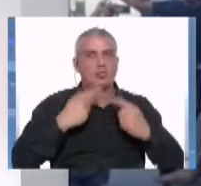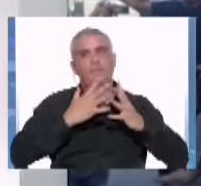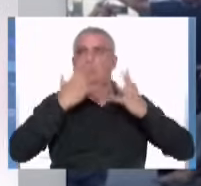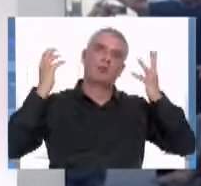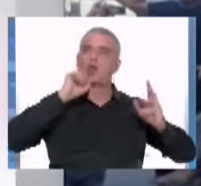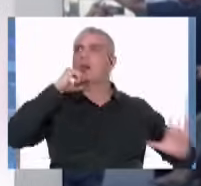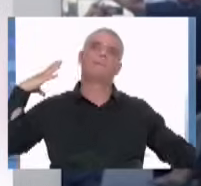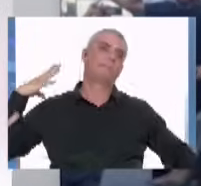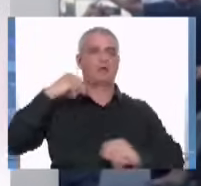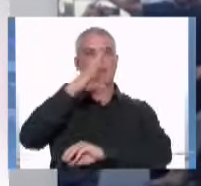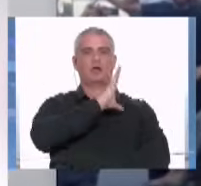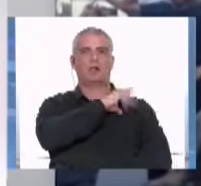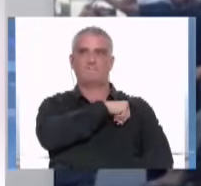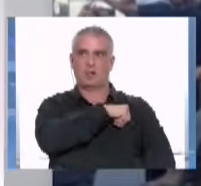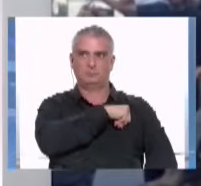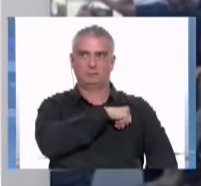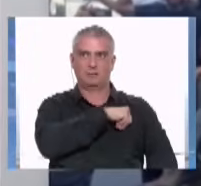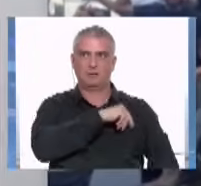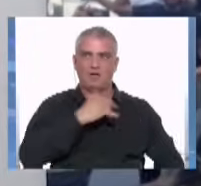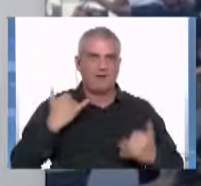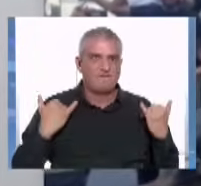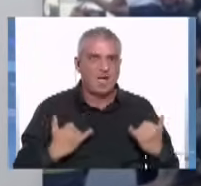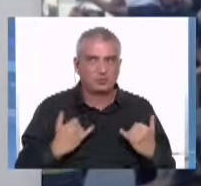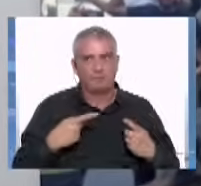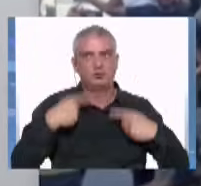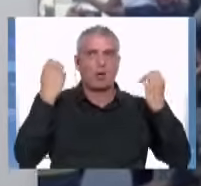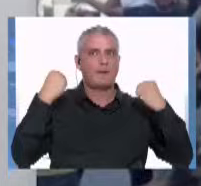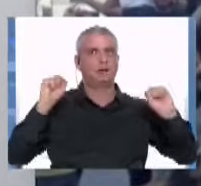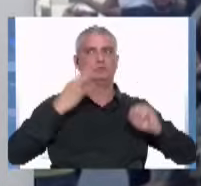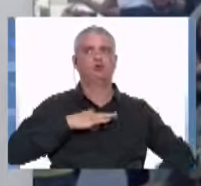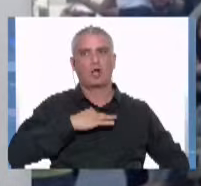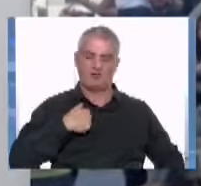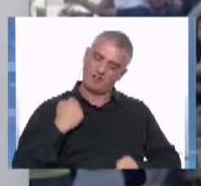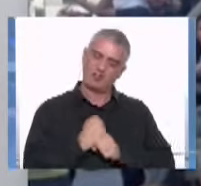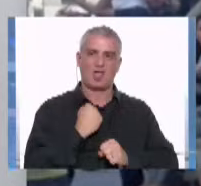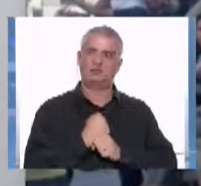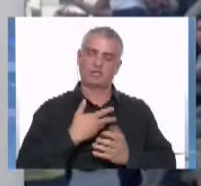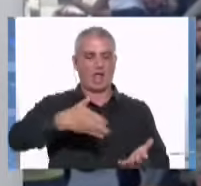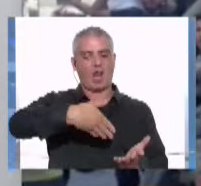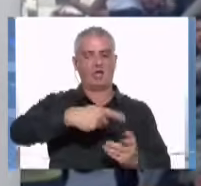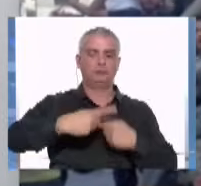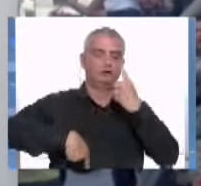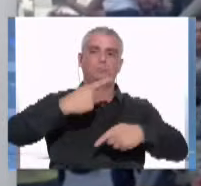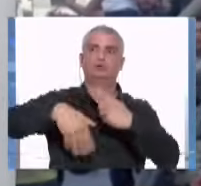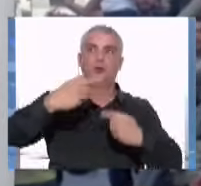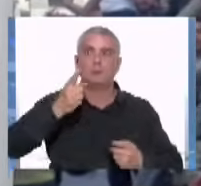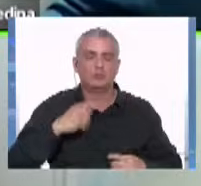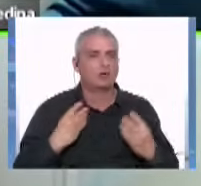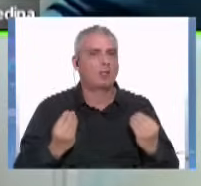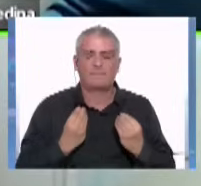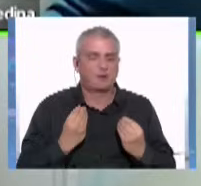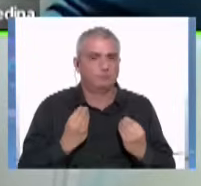הגדול ביותר בתולדות פלסטין. ועכשיו זה יום העצמאות שלנו, ואנחנו נעשה על האש בשנים הבאות. יש